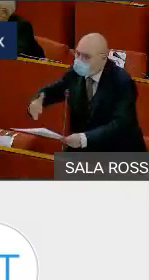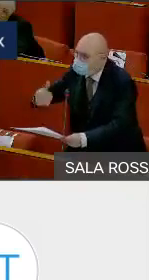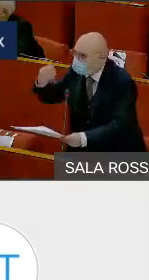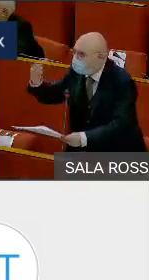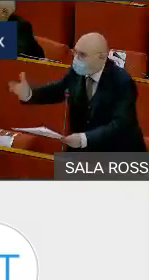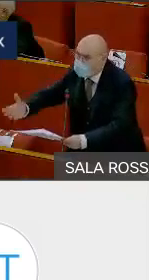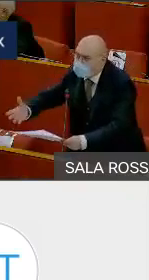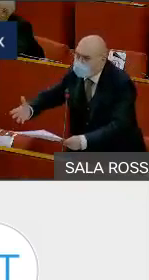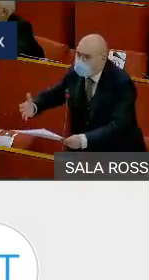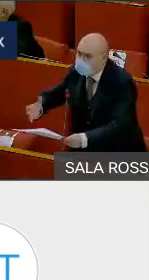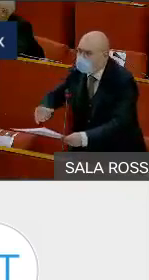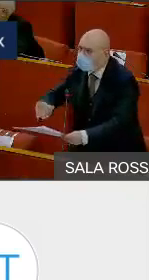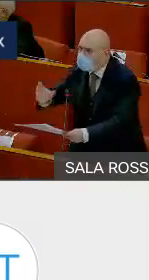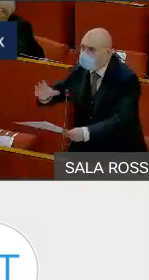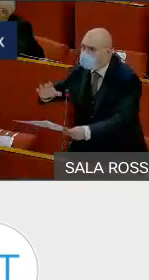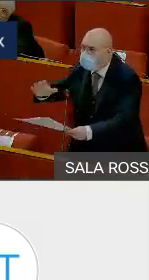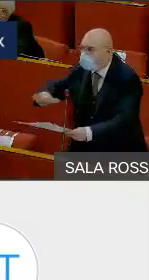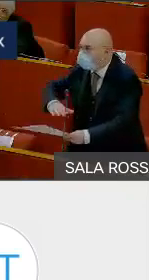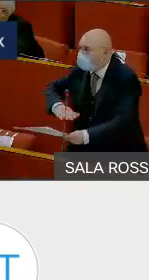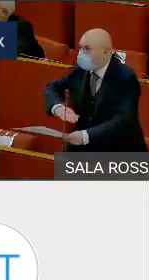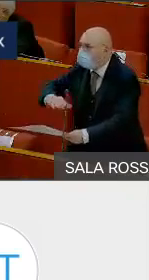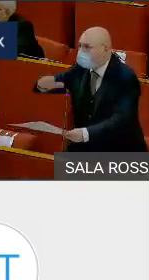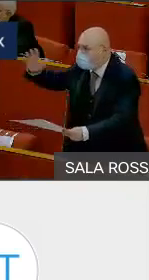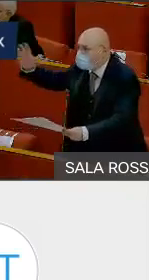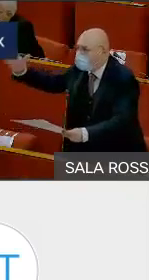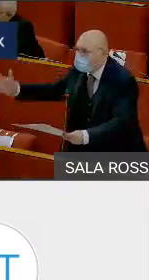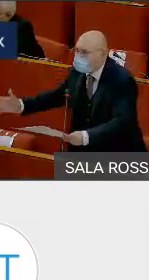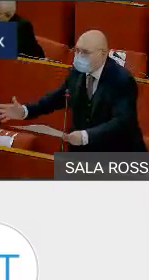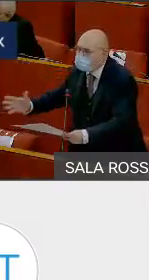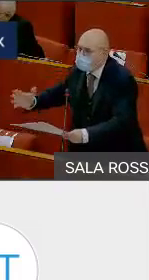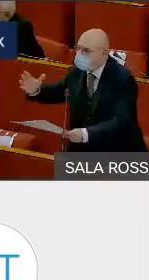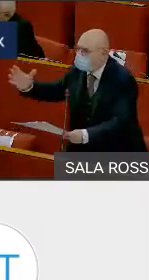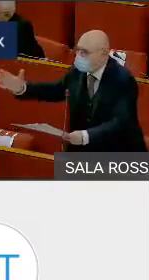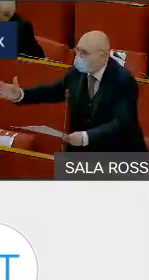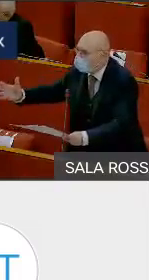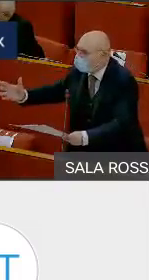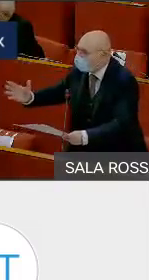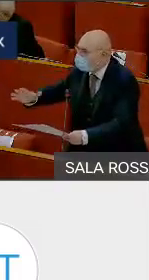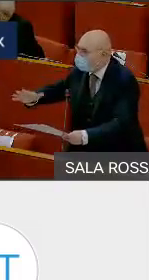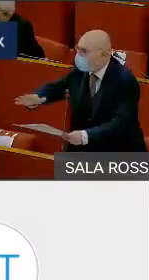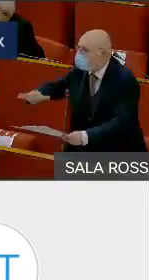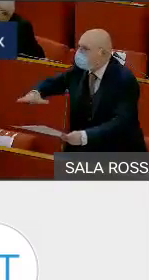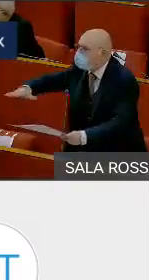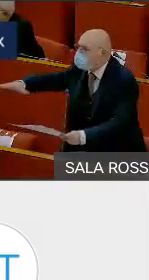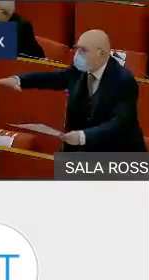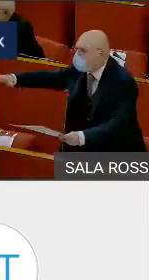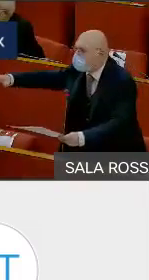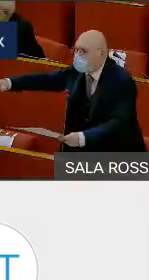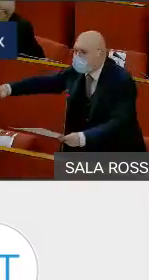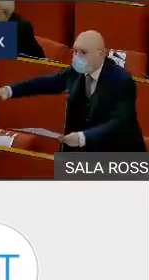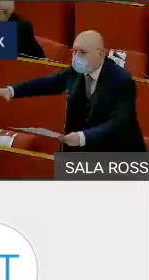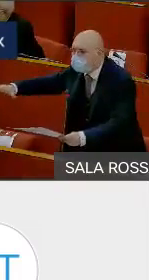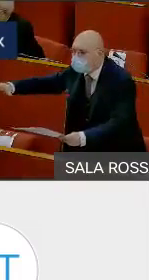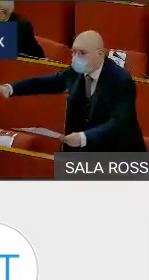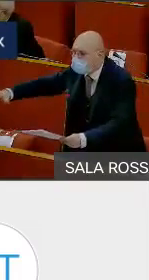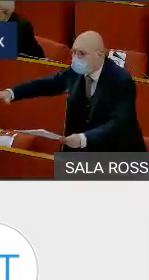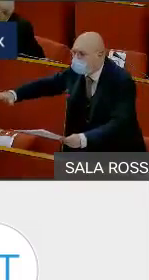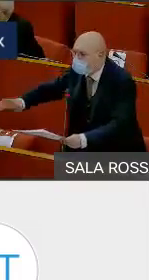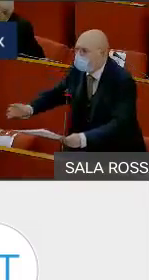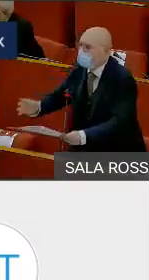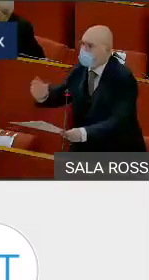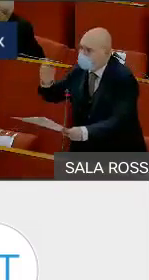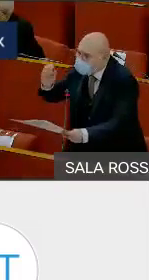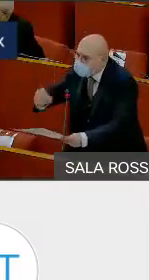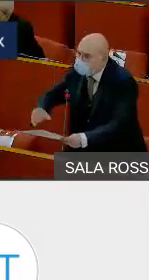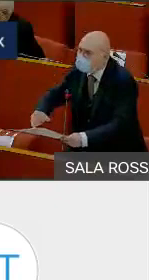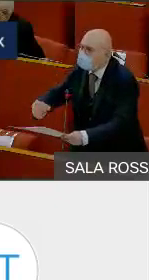posto la comunità europea di avere una visione complessiva del territorio di un comune e quindi di pesare quali erano le destinazioni